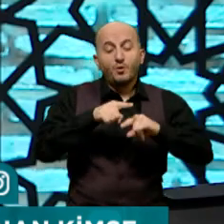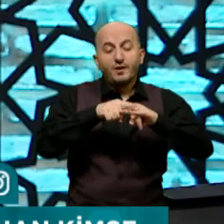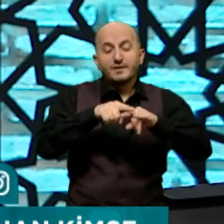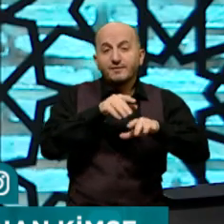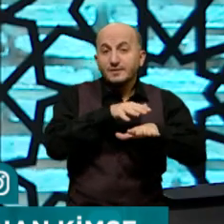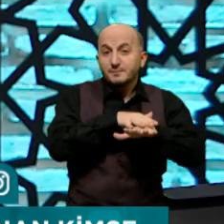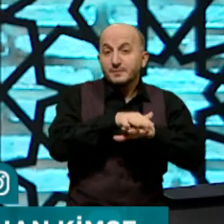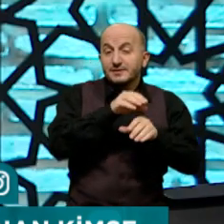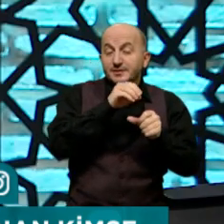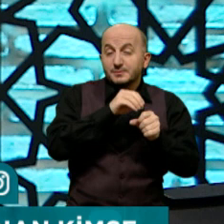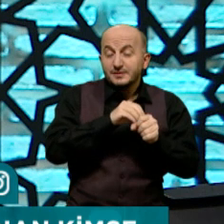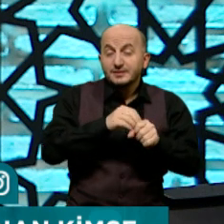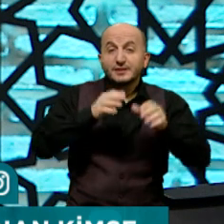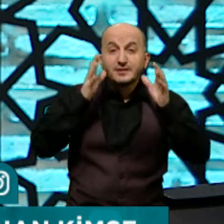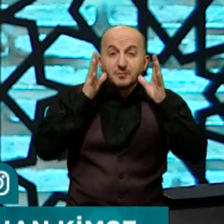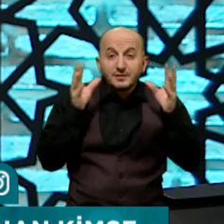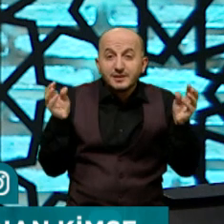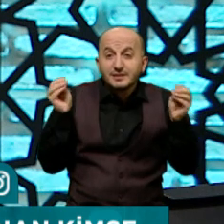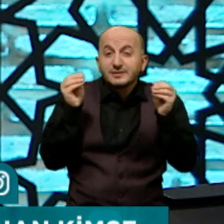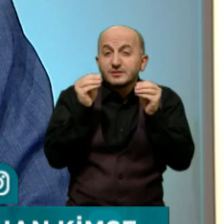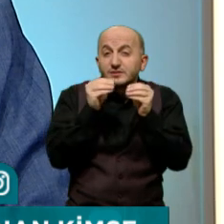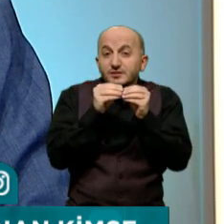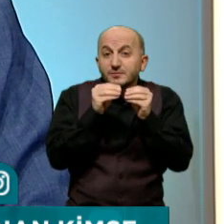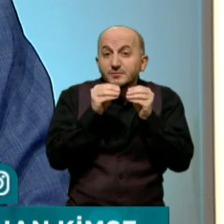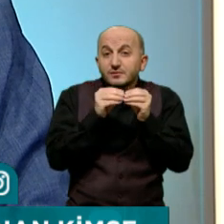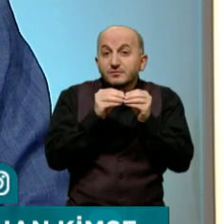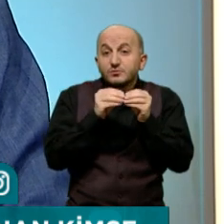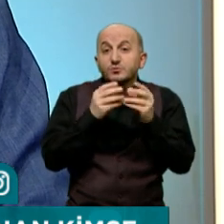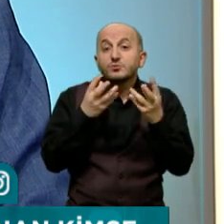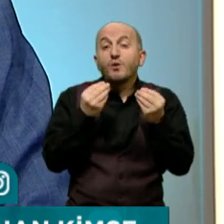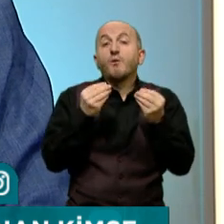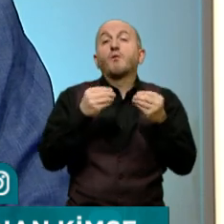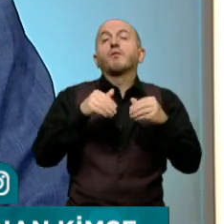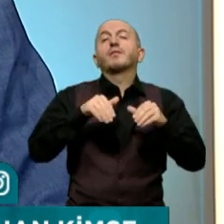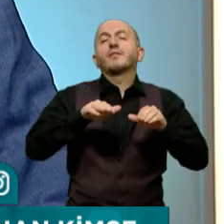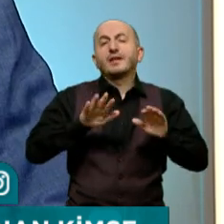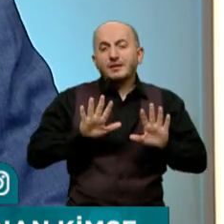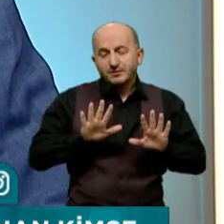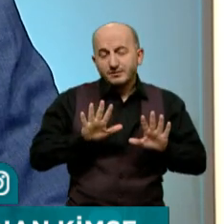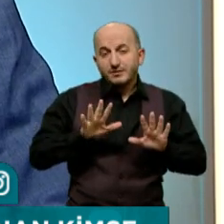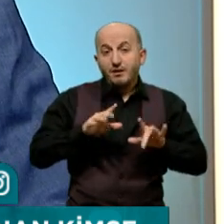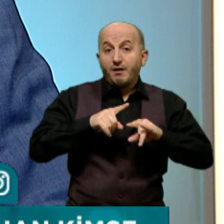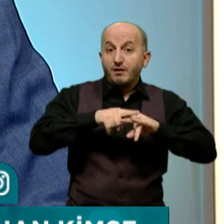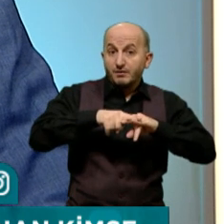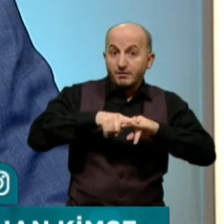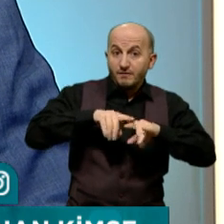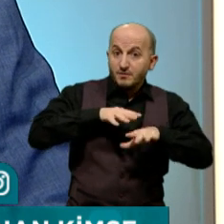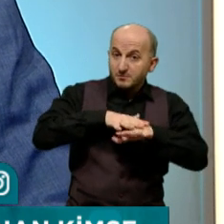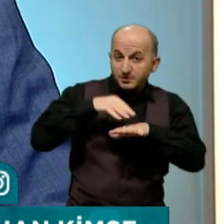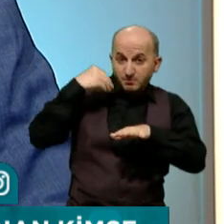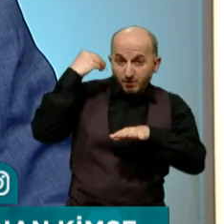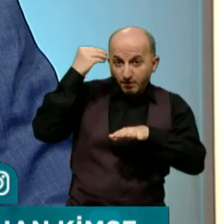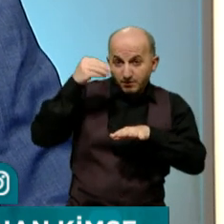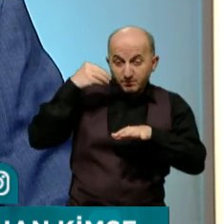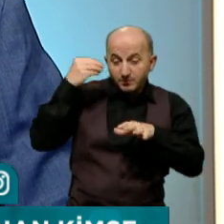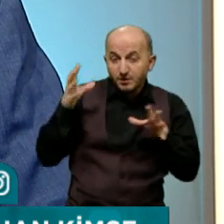mezhebinde malum namazların cemmi çok vaki değil. Hanefi fukahası bu cem